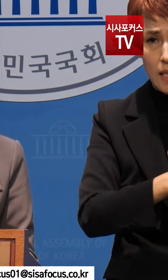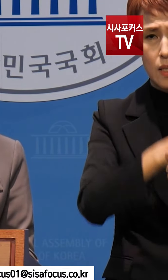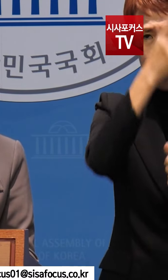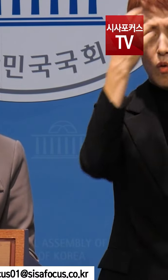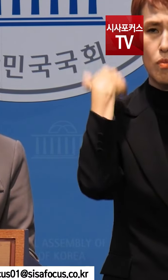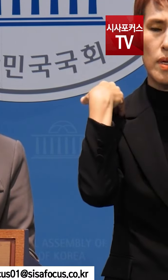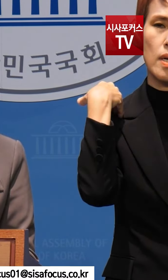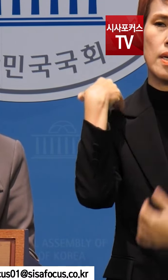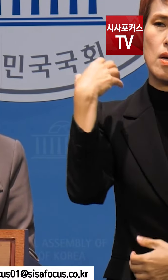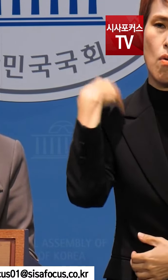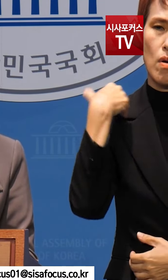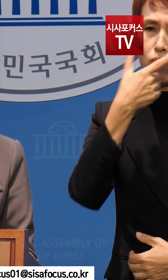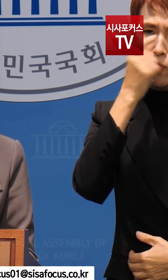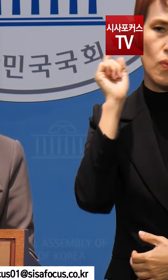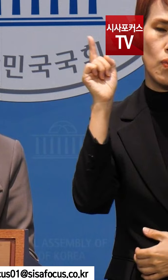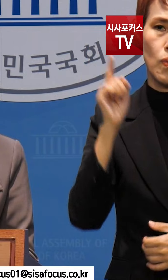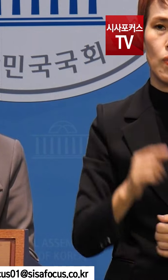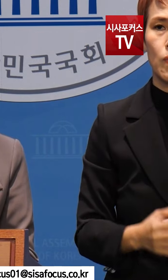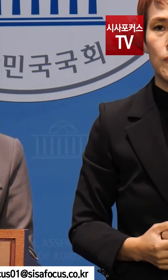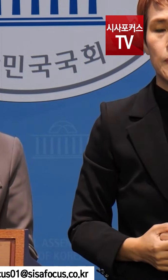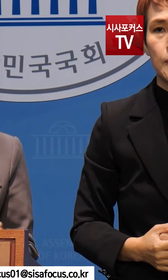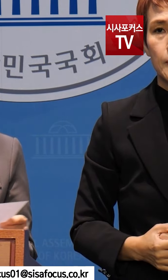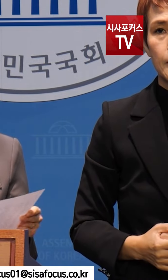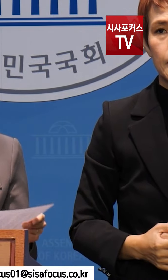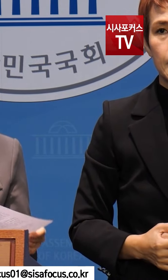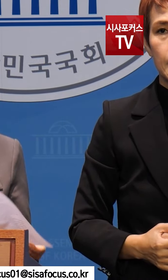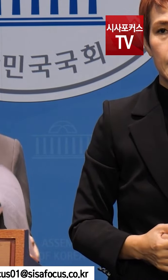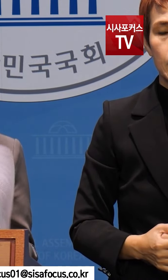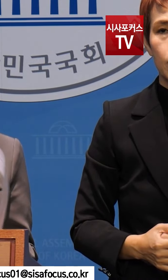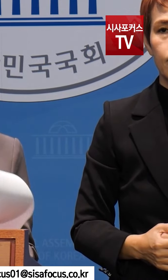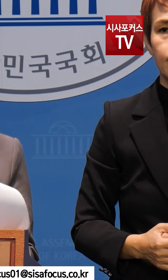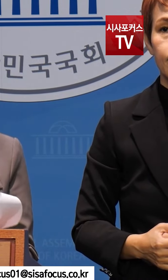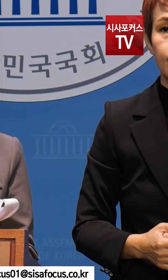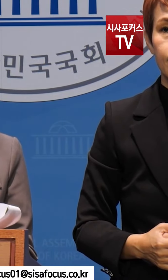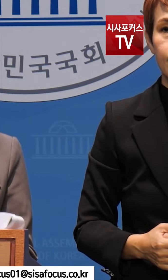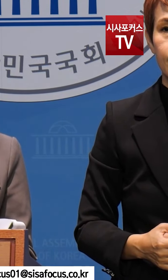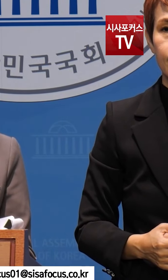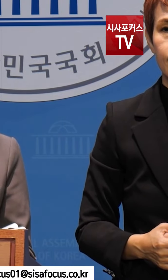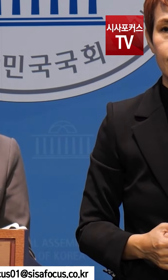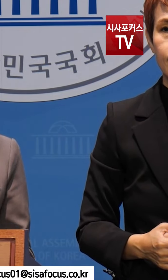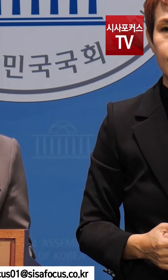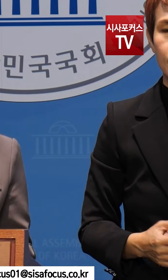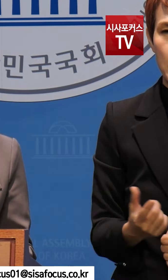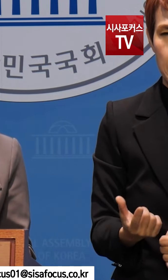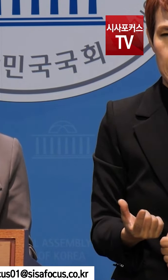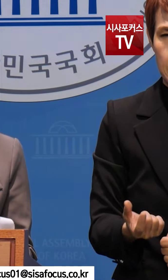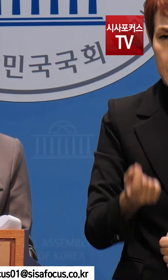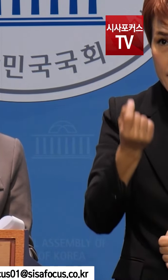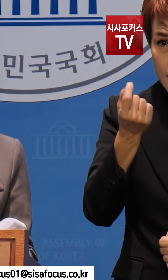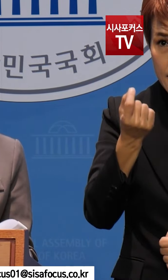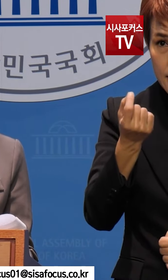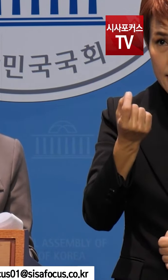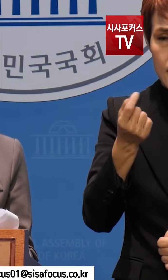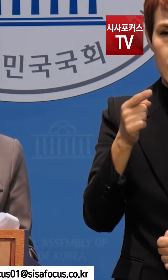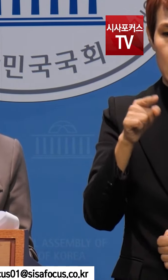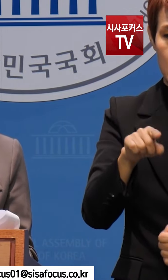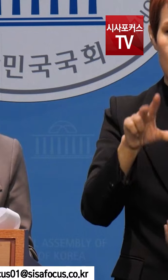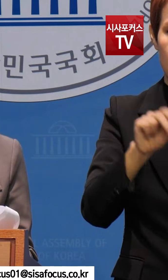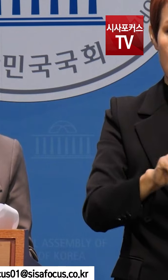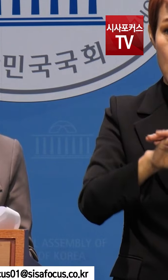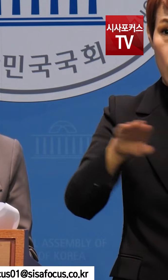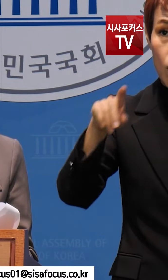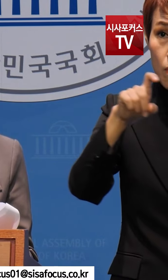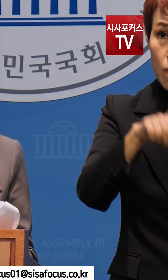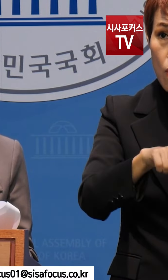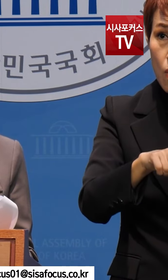있다라고 볼 수 있을 것 같습니다 그래서 이러한 점들을 어 빠르게 바꾸기 위한